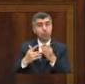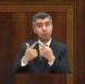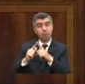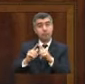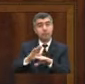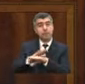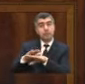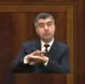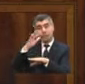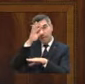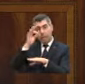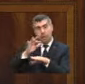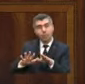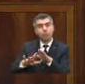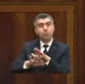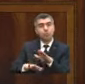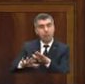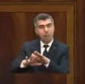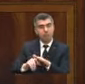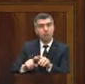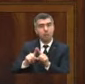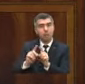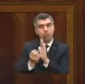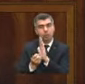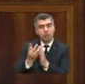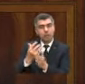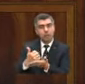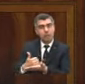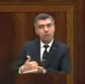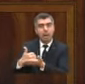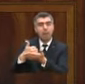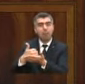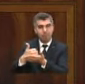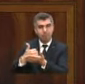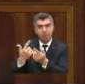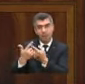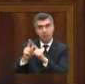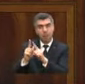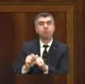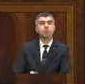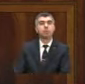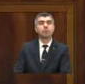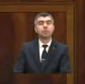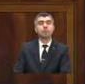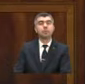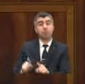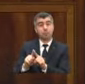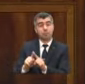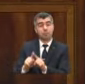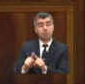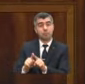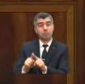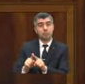السياسات الاجتماعية العمومية وتطوير حكامة الدعم الاجتماعي وتعزيزه، تقوية أنظمة